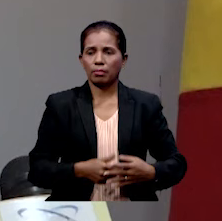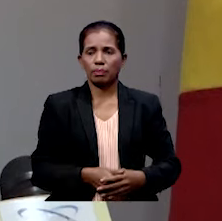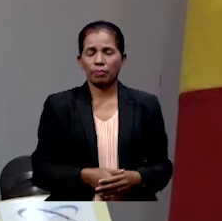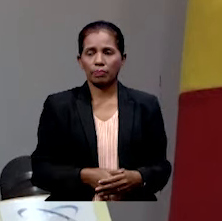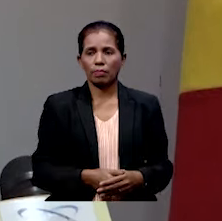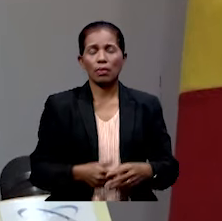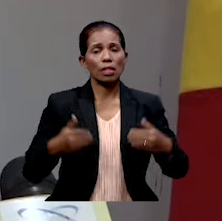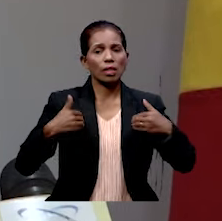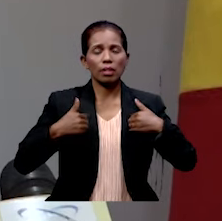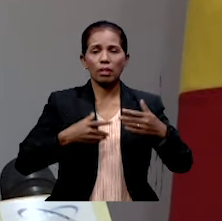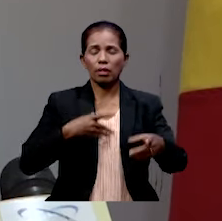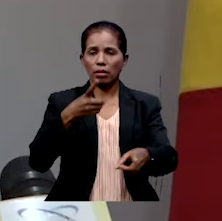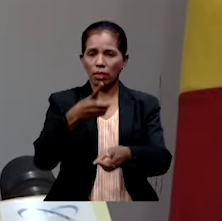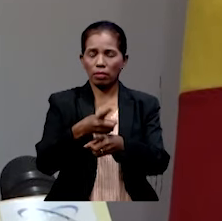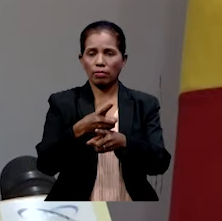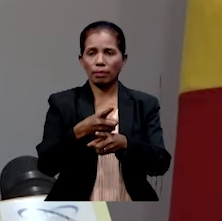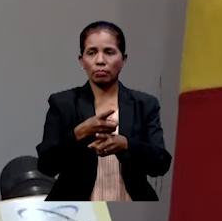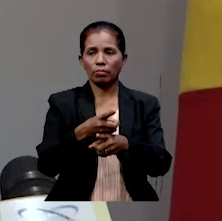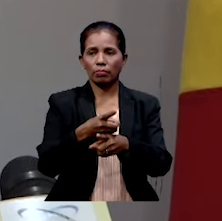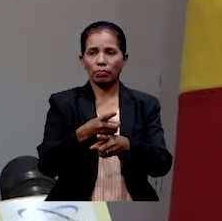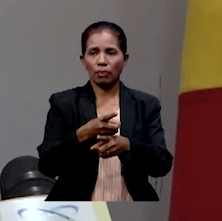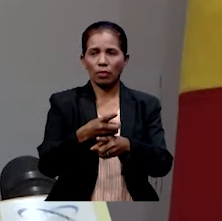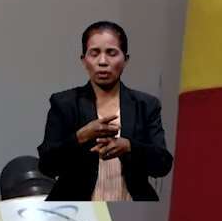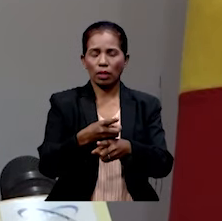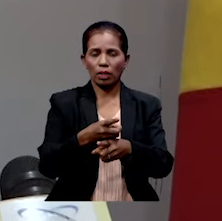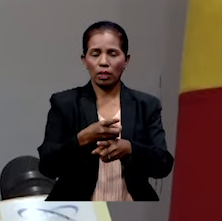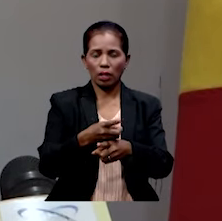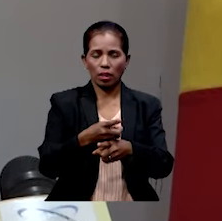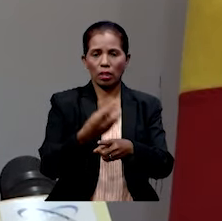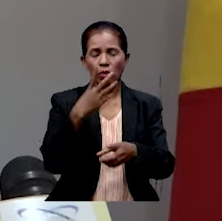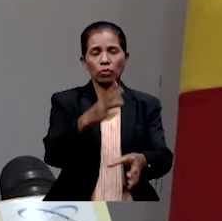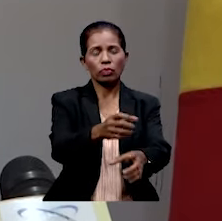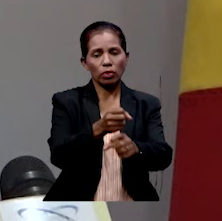Ia direito. A tu explora ni ricosei,